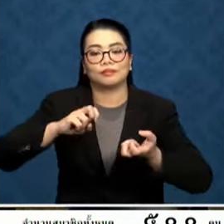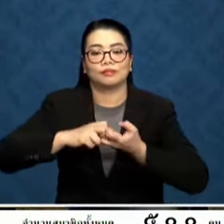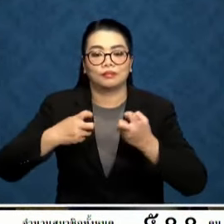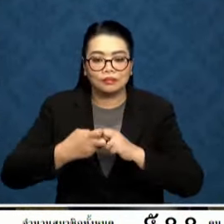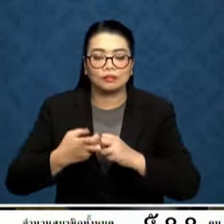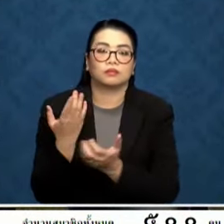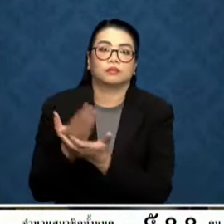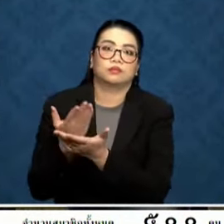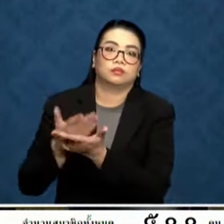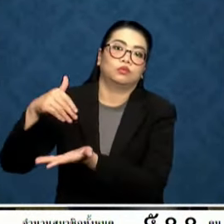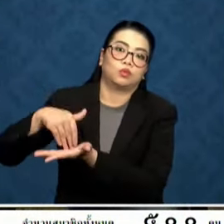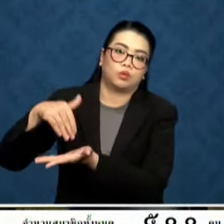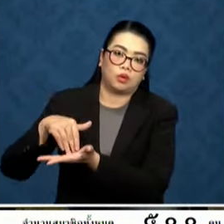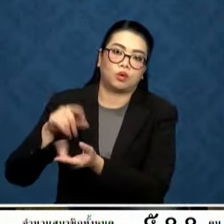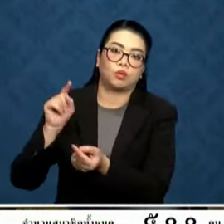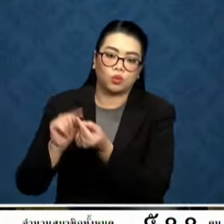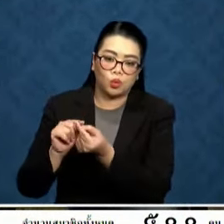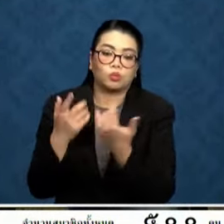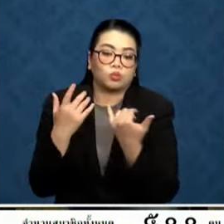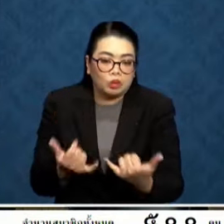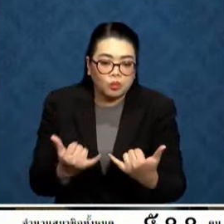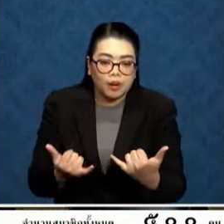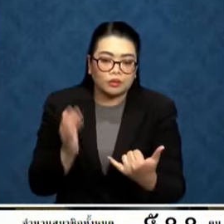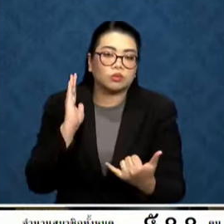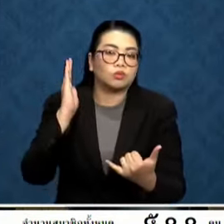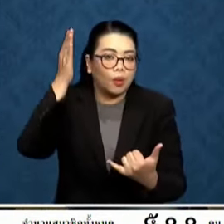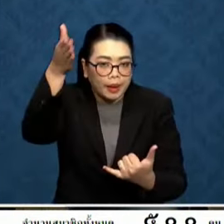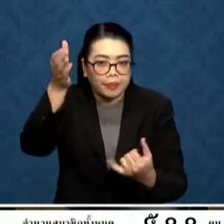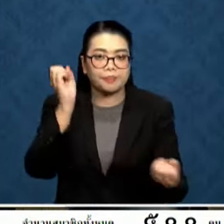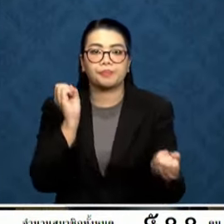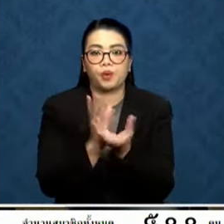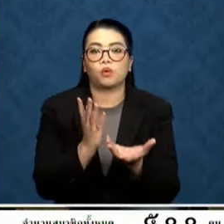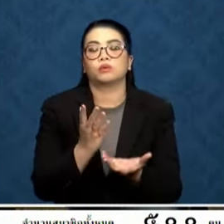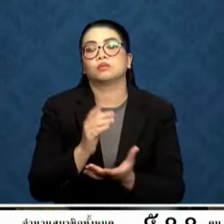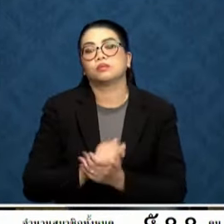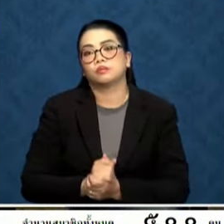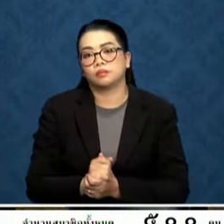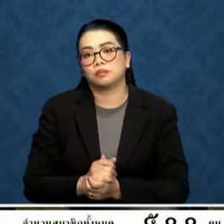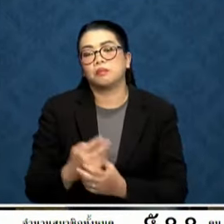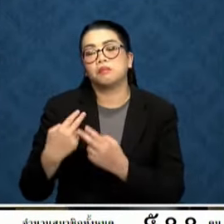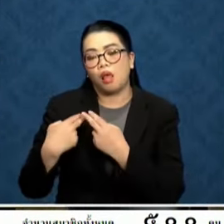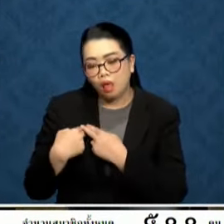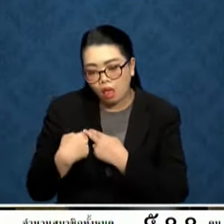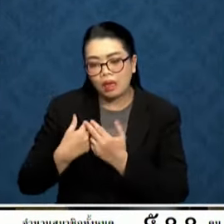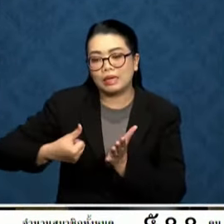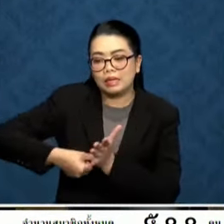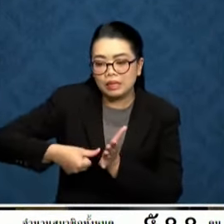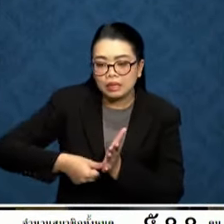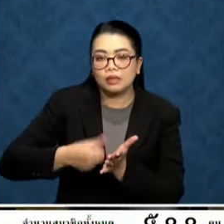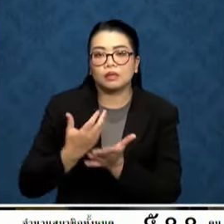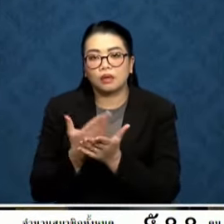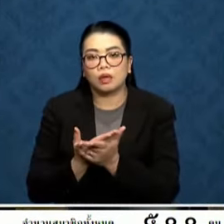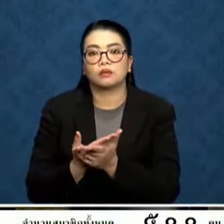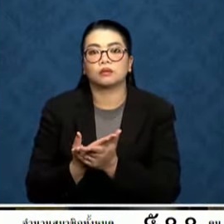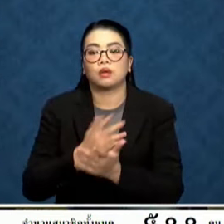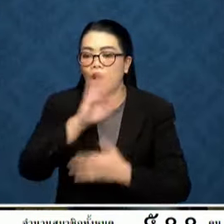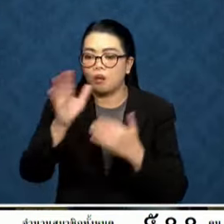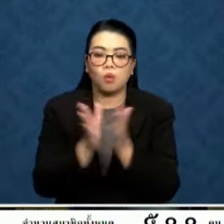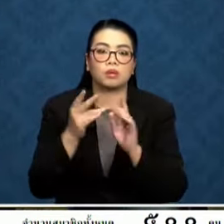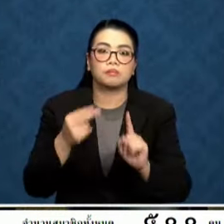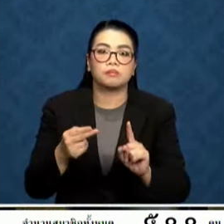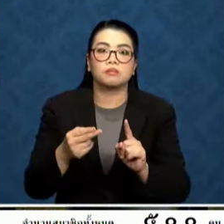คลังทั้งเฉพาะหน้าและระยะยาวภาระค่าใช้จ่ายนะครับภาระ